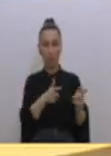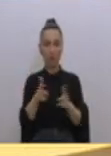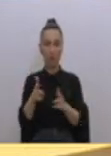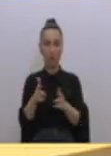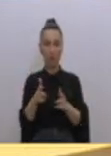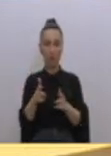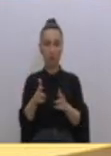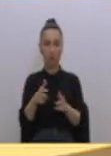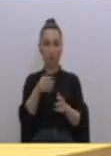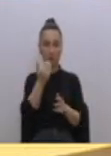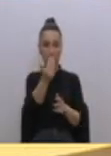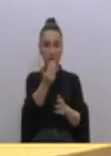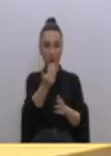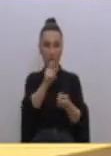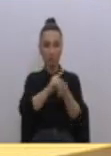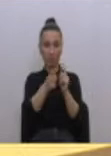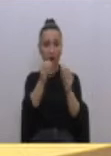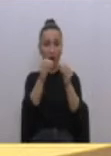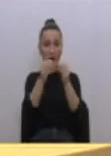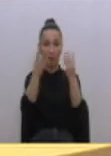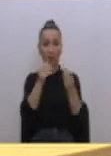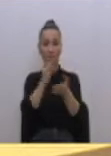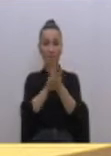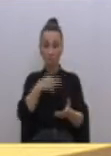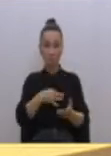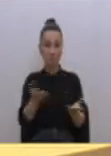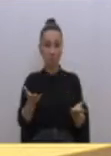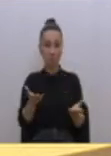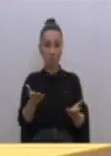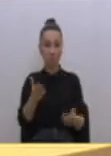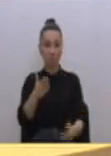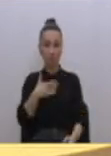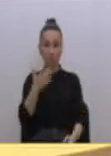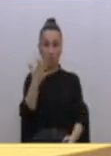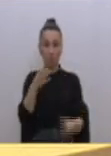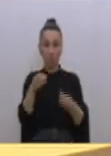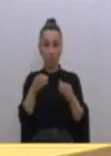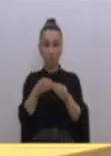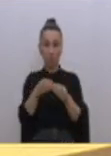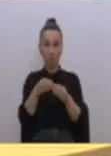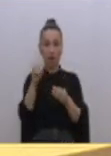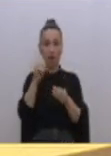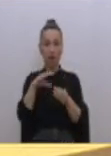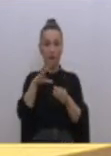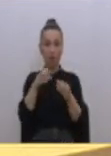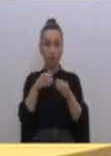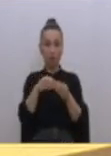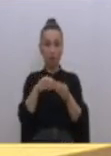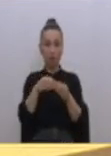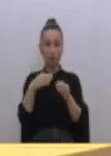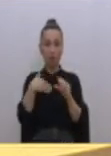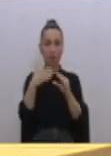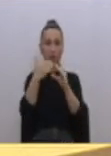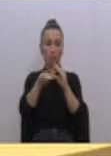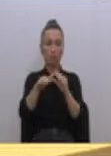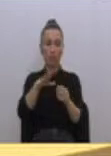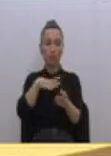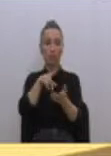tken adghiani vada gaqt chven maldikula jugupa eurooptimistebma gamogigzamnet